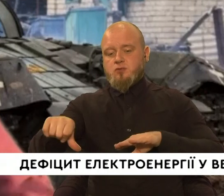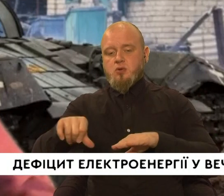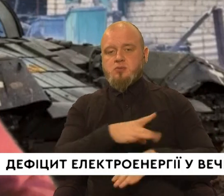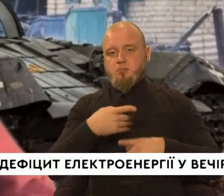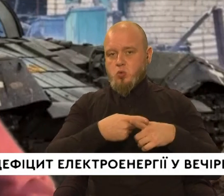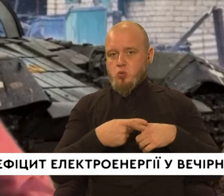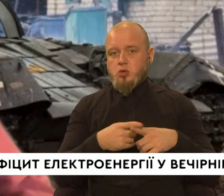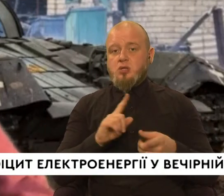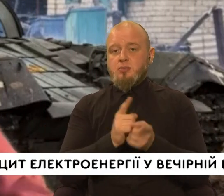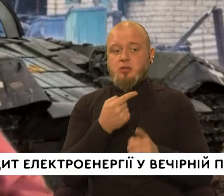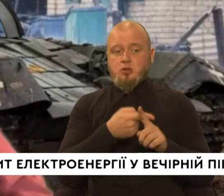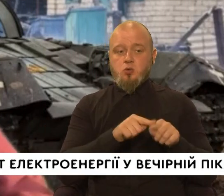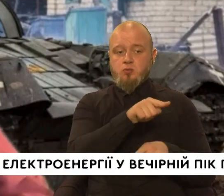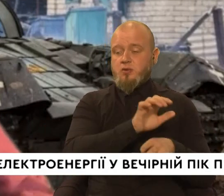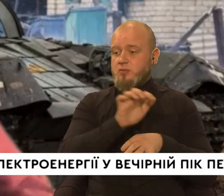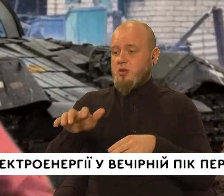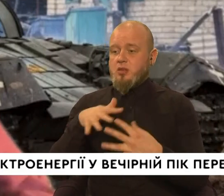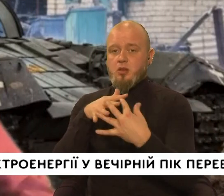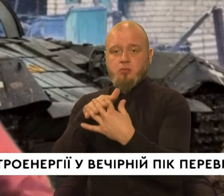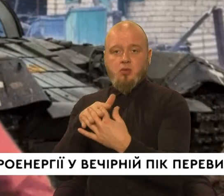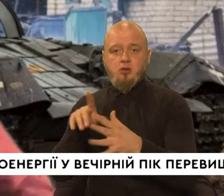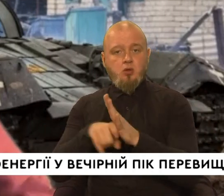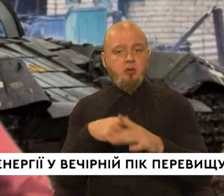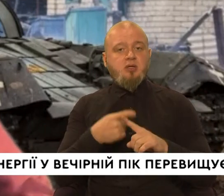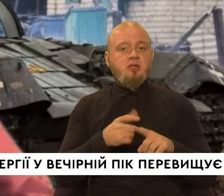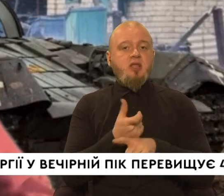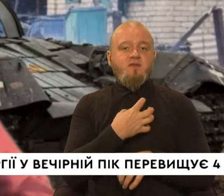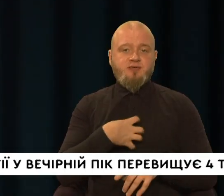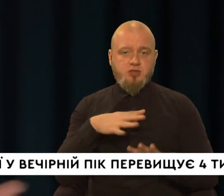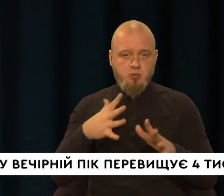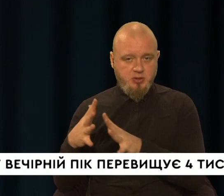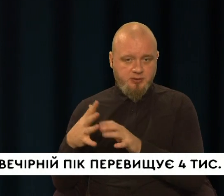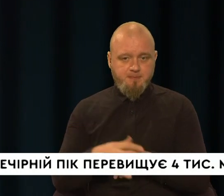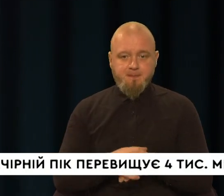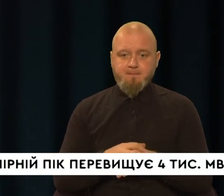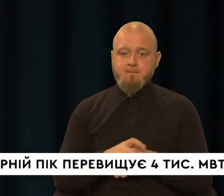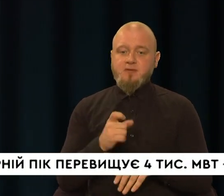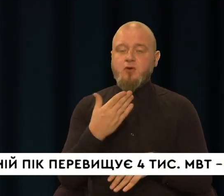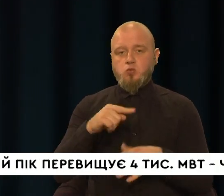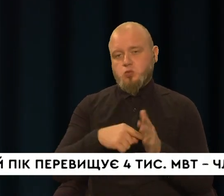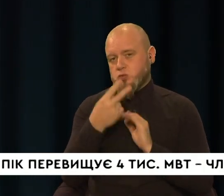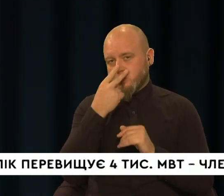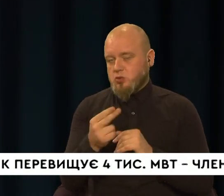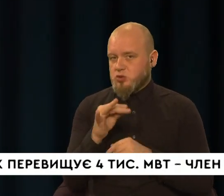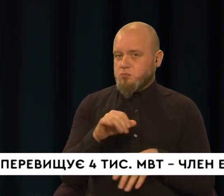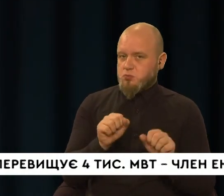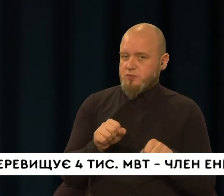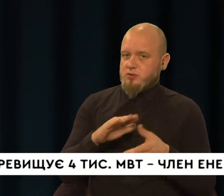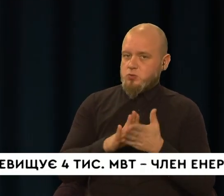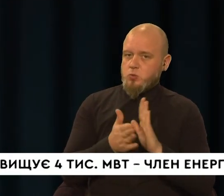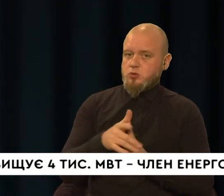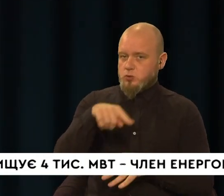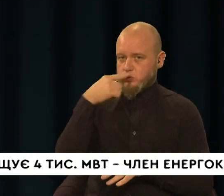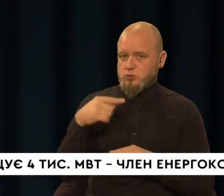замість того, щоб їх відправили на поле бою на Донбас. Це найважливіший момент. З вашої точки зору, чи можлива